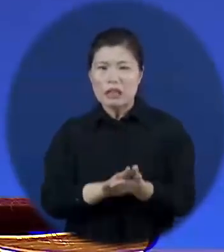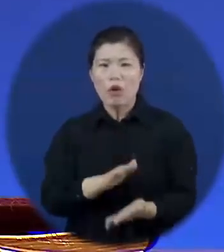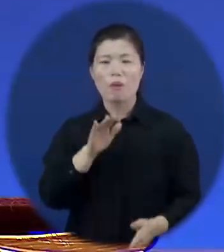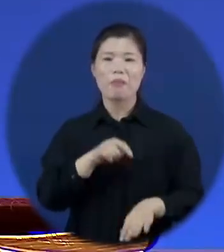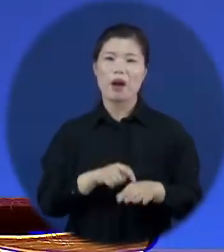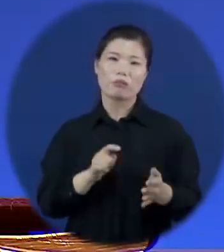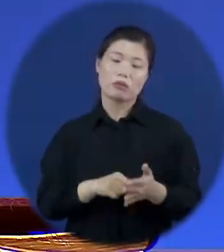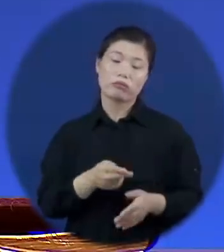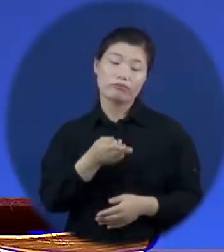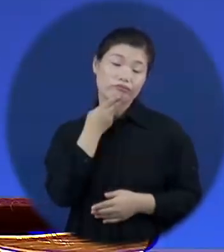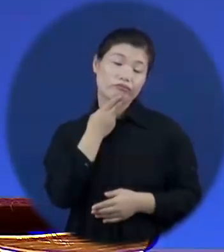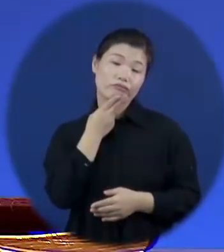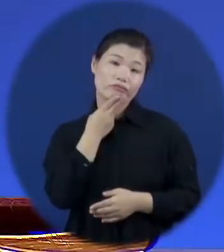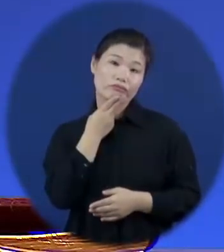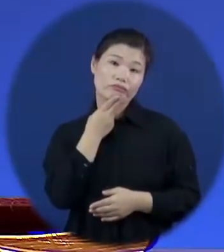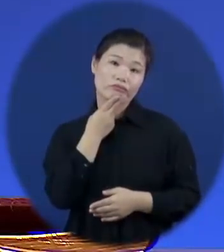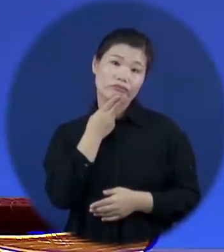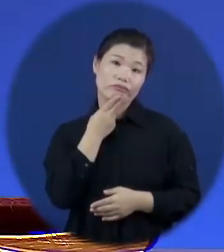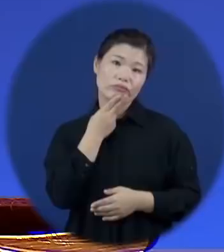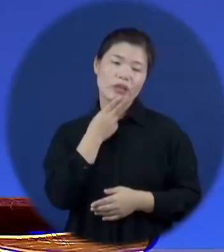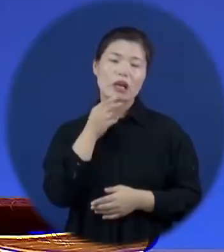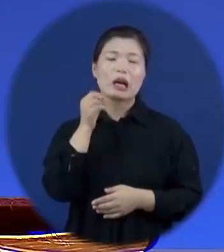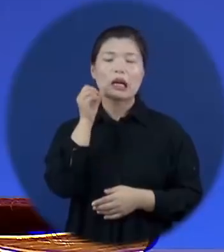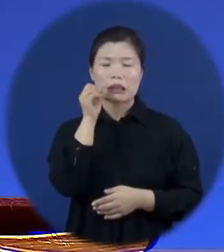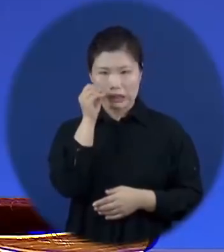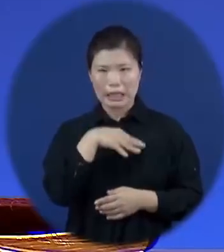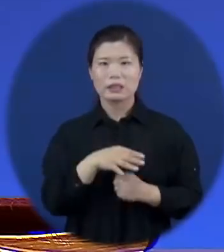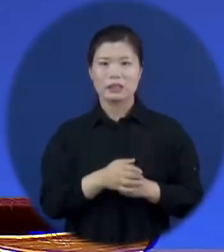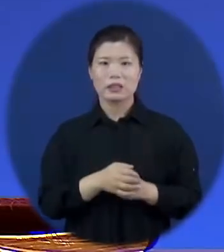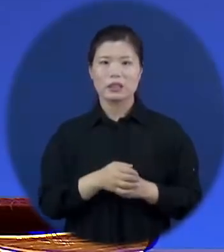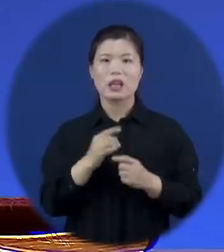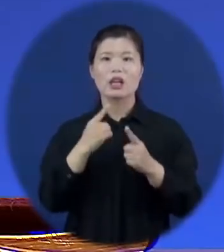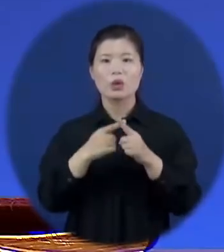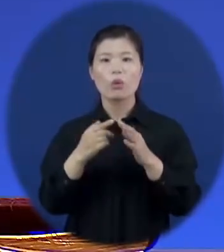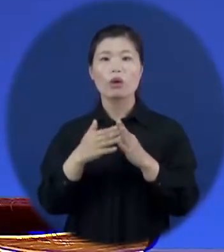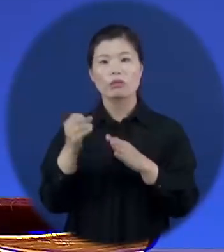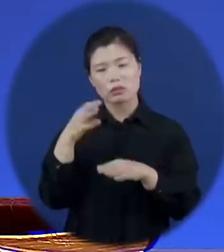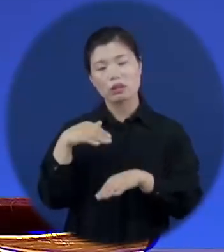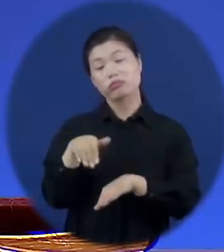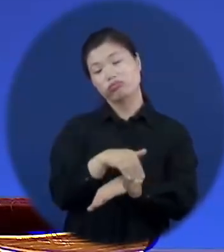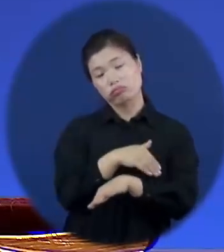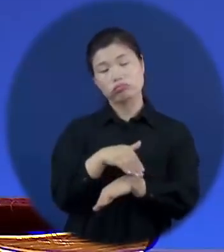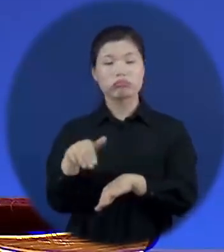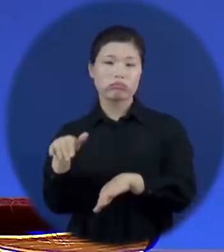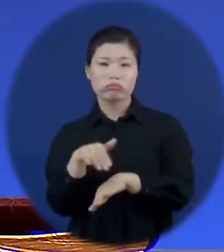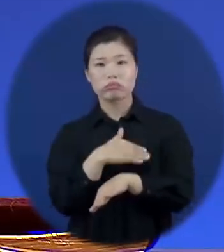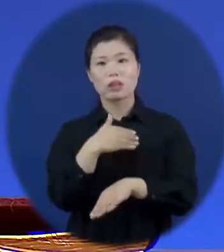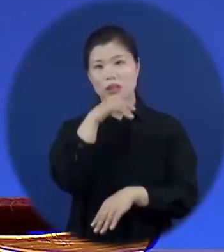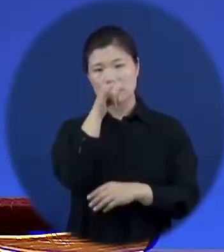뜨거운 감정도 없이 단지 교회에 다니고 있는 것입니다.